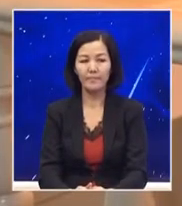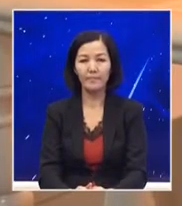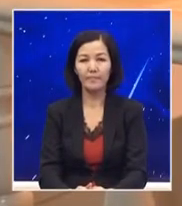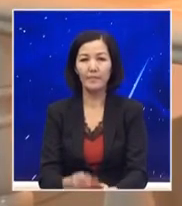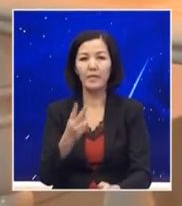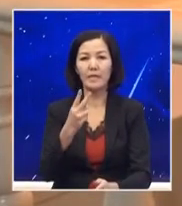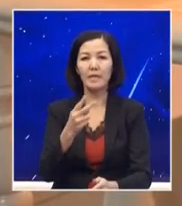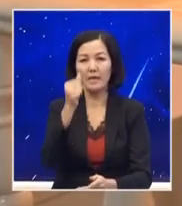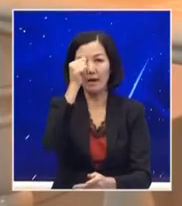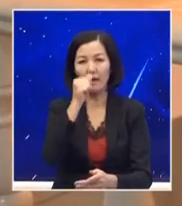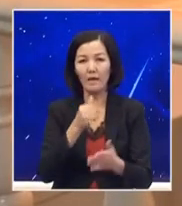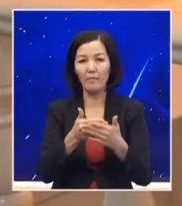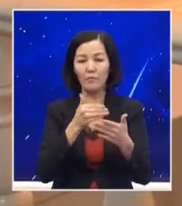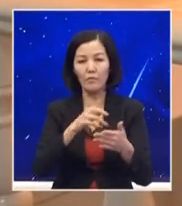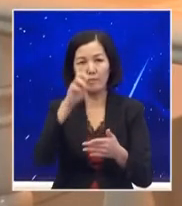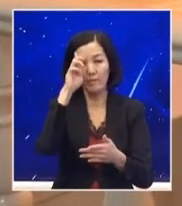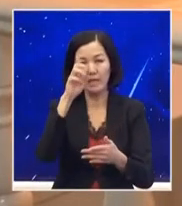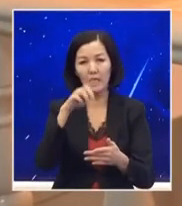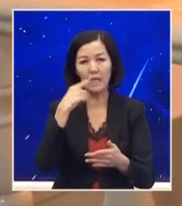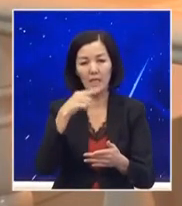Осыдан екі ай бұрын мемлекеттік тіл